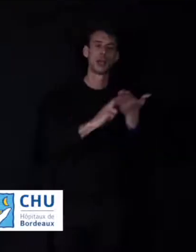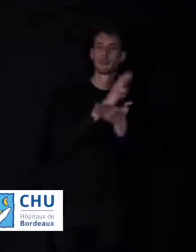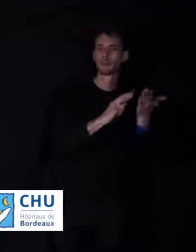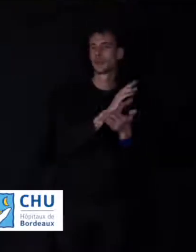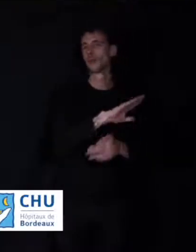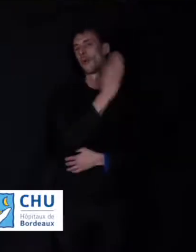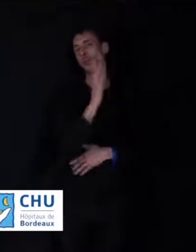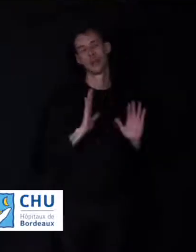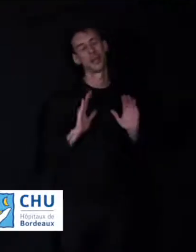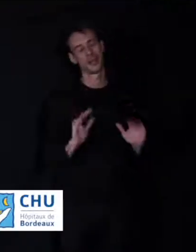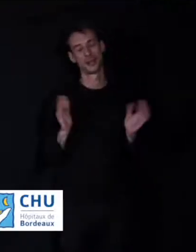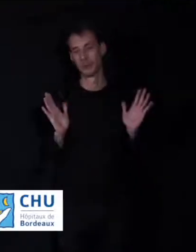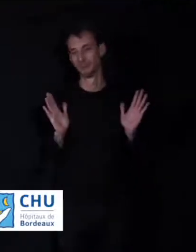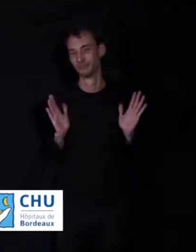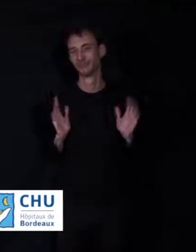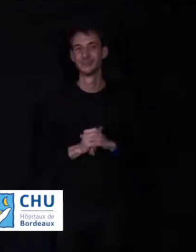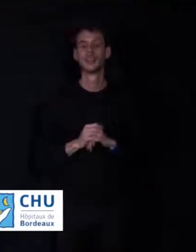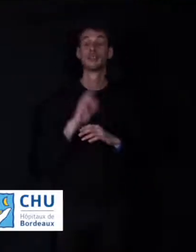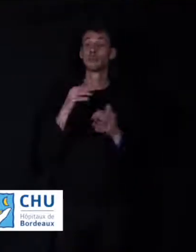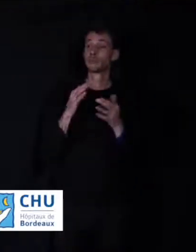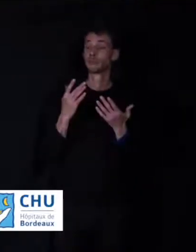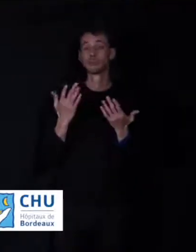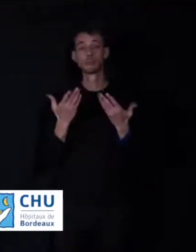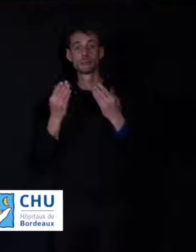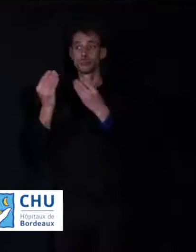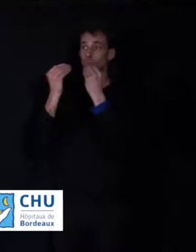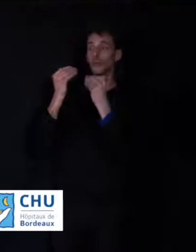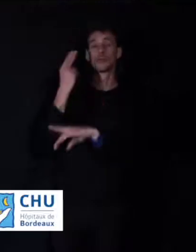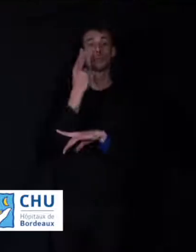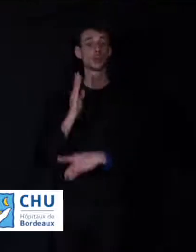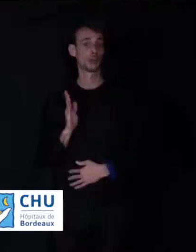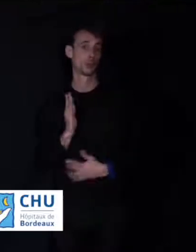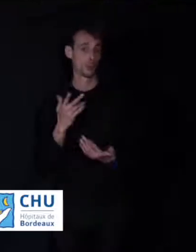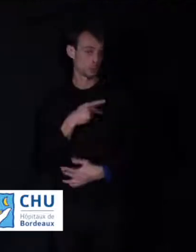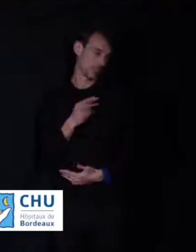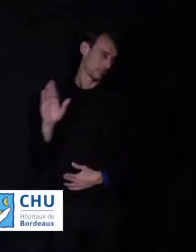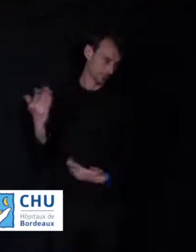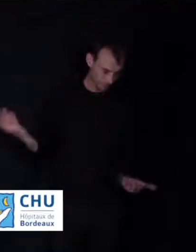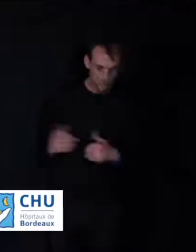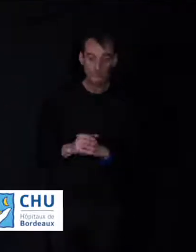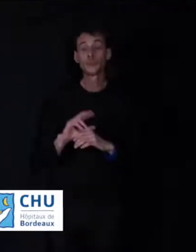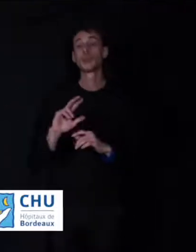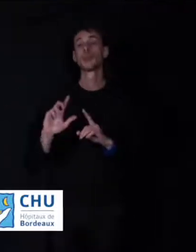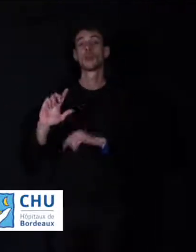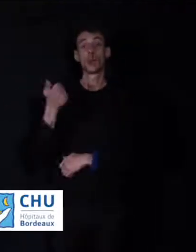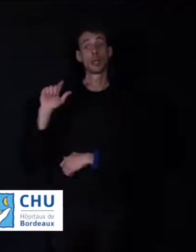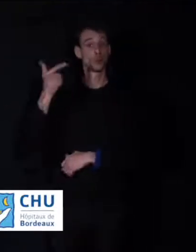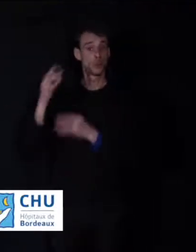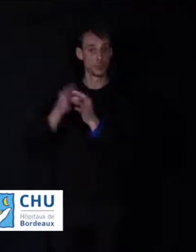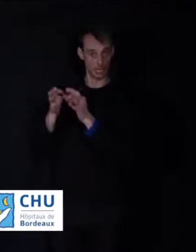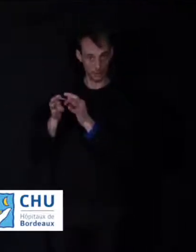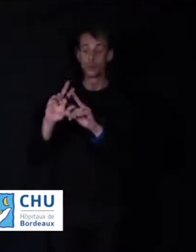Ma formation, premier et deuxième cycle d'études médicales, a eu lieu à l'Université de Bordeaux. Le troisième cycle, j'ai fait un internat de